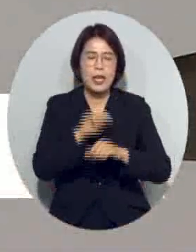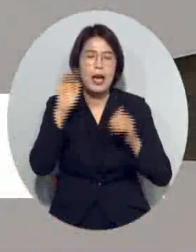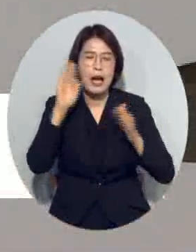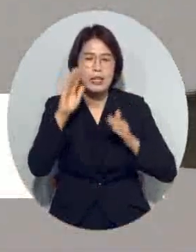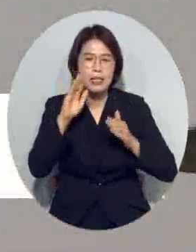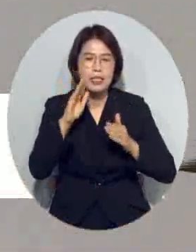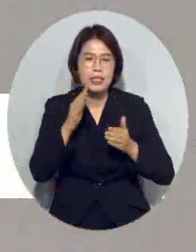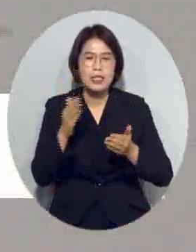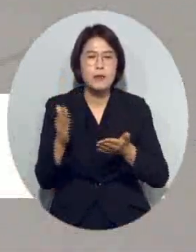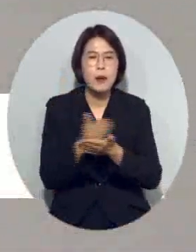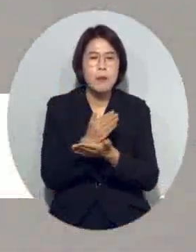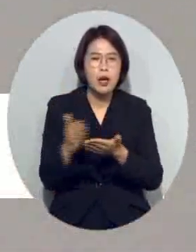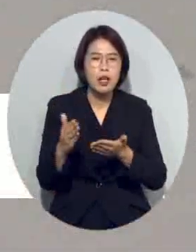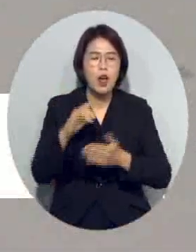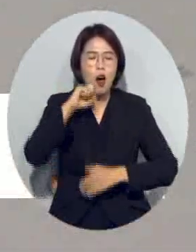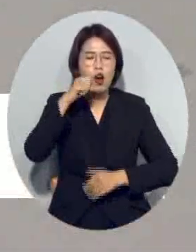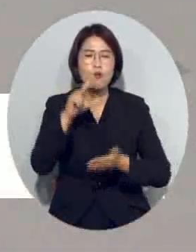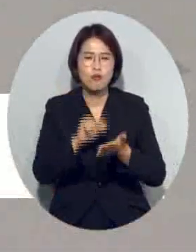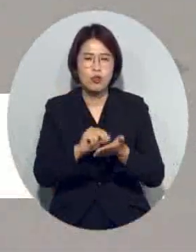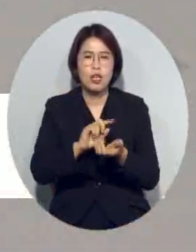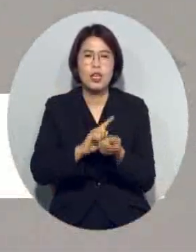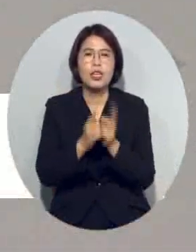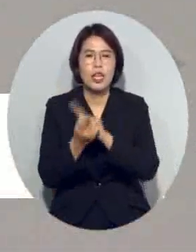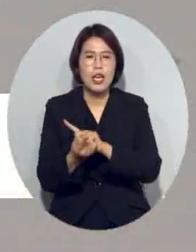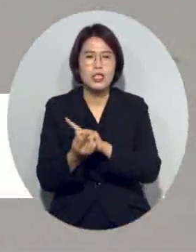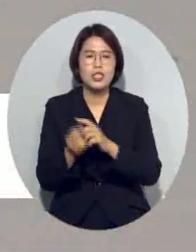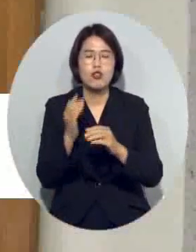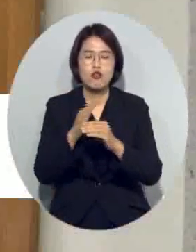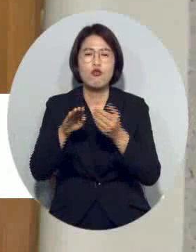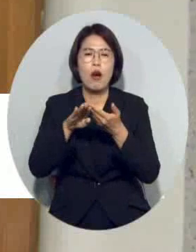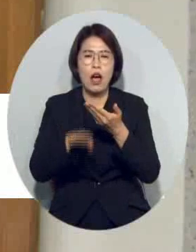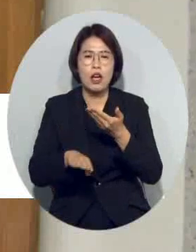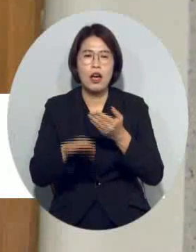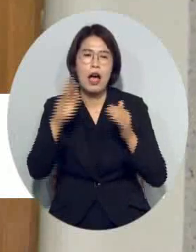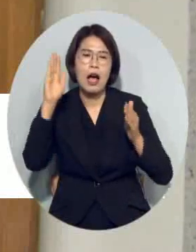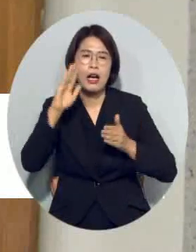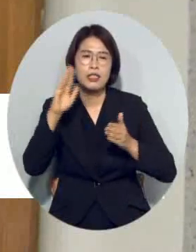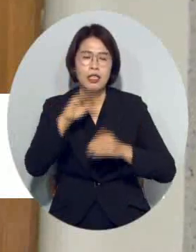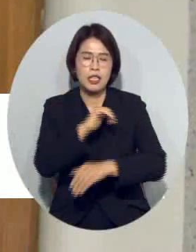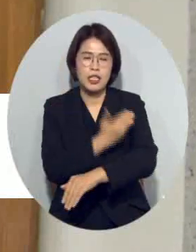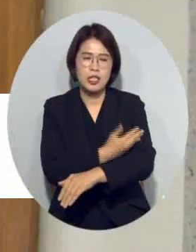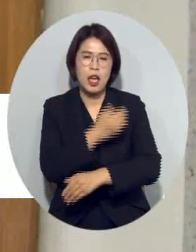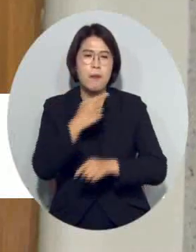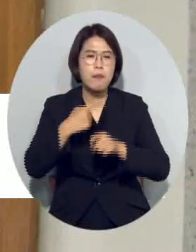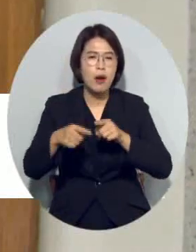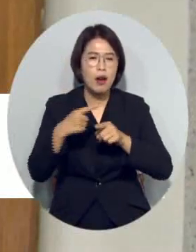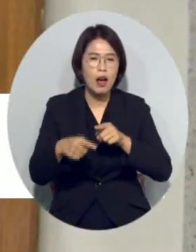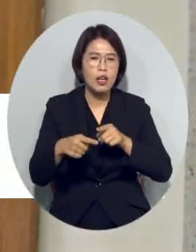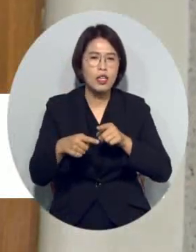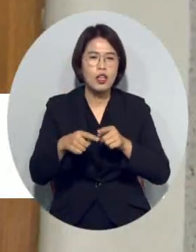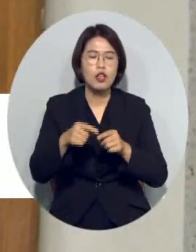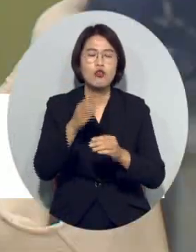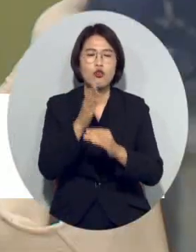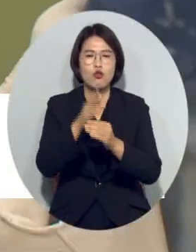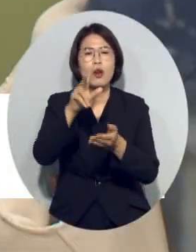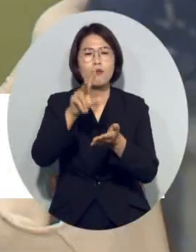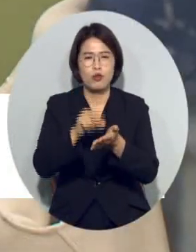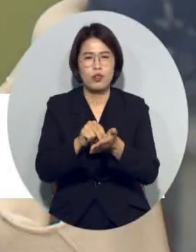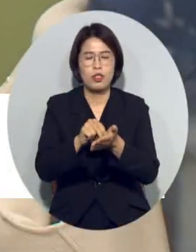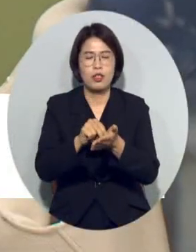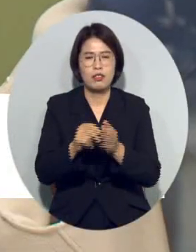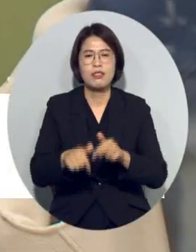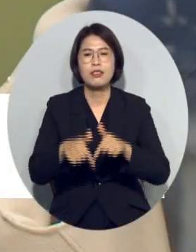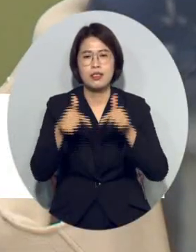가리는 고난도 문제 대신 중하위권 학생의 실력을 확인하기 위한 중간 수준의 문제가 늘어난 것으로